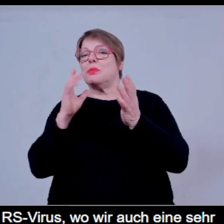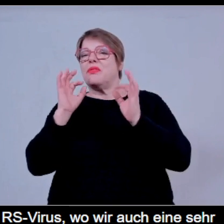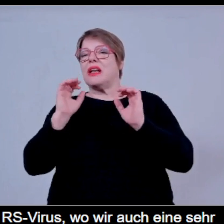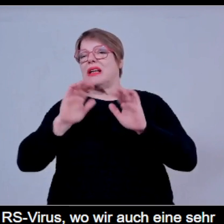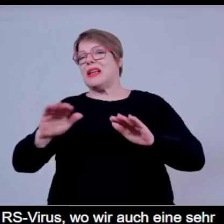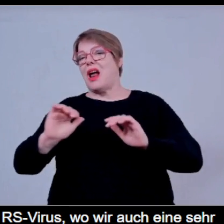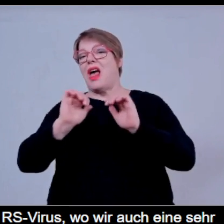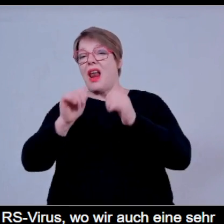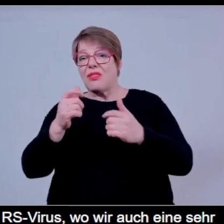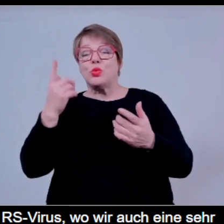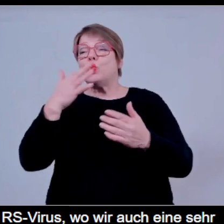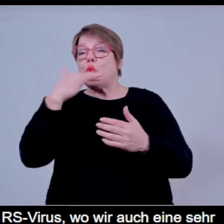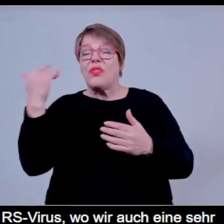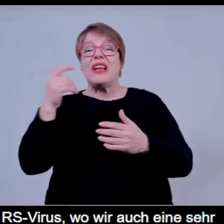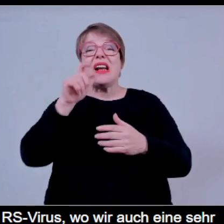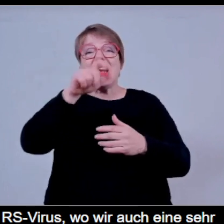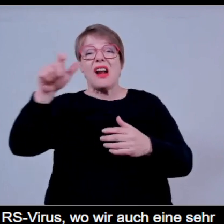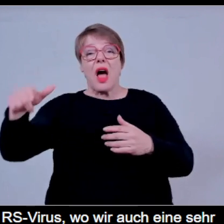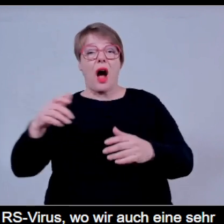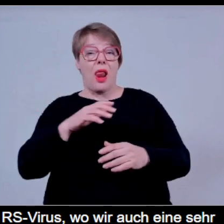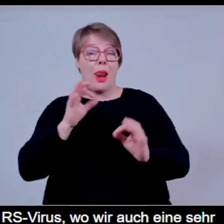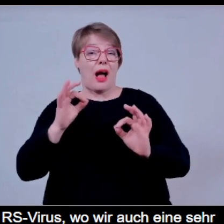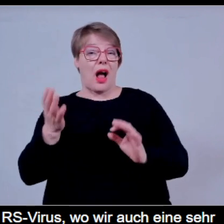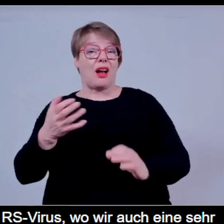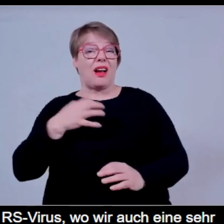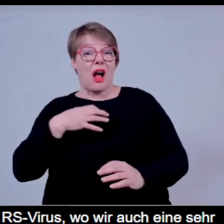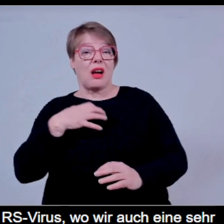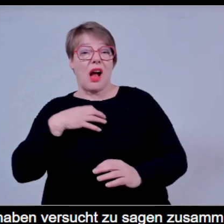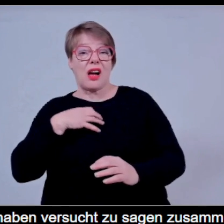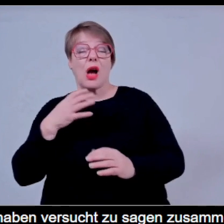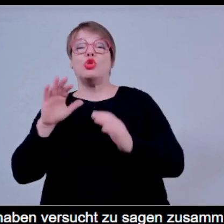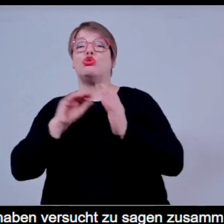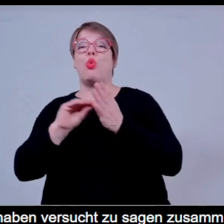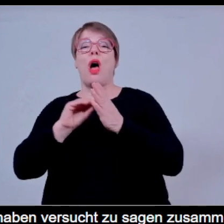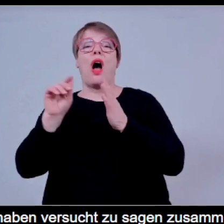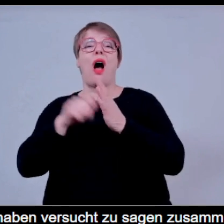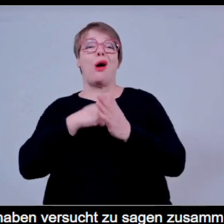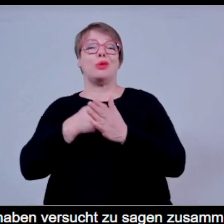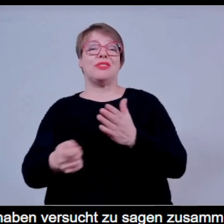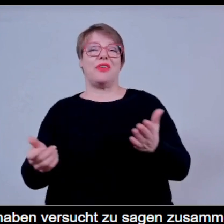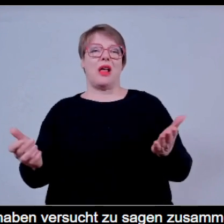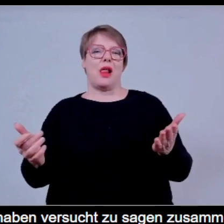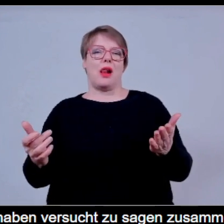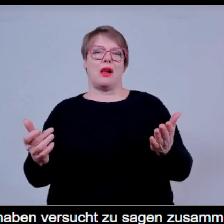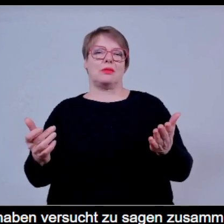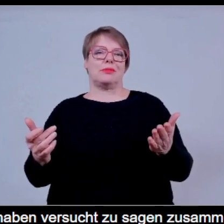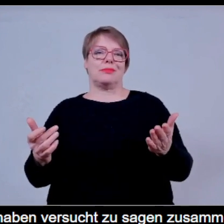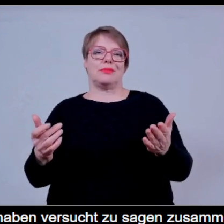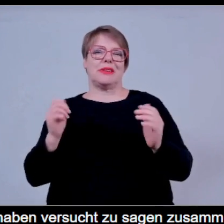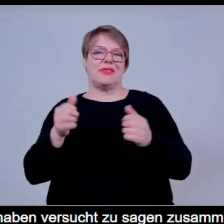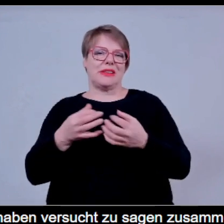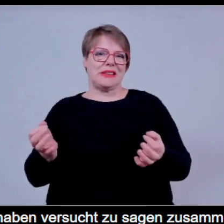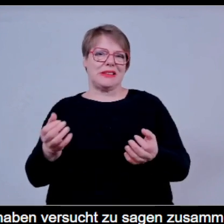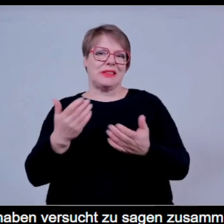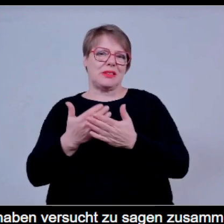Krankenhausgesetz frühzeitig geändert haben und unabhängig vom Katastrophenfall gestalten können. Also wir werden morgen nochmal in dieser Runde schauen, was